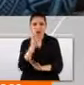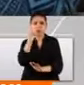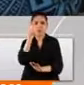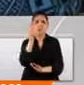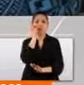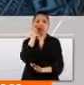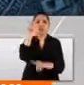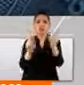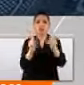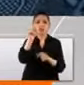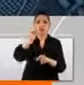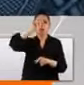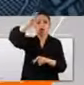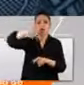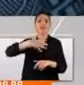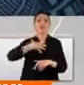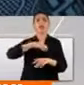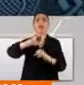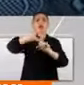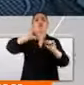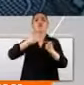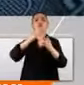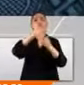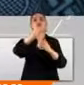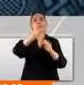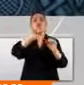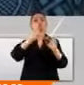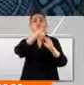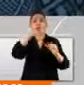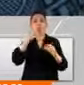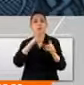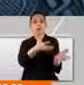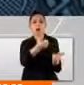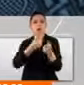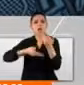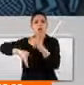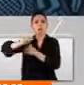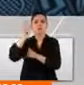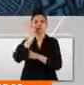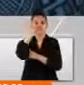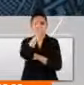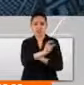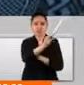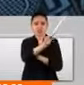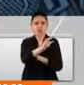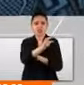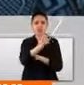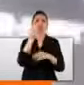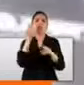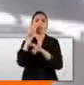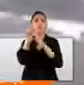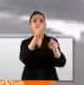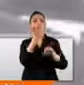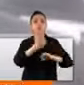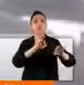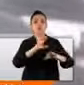kişi aşağı iniyorlar. Kendi dolapları gibi yani hiç tereddütsüz alıp götürüyorlar. Bir kişi de görücülük yapıyor.